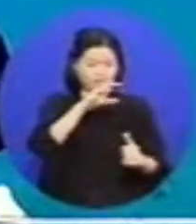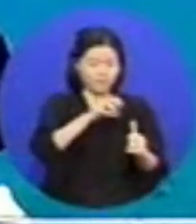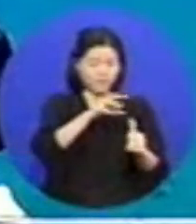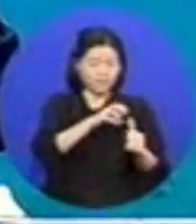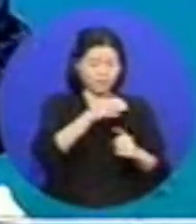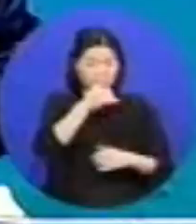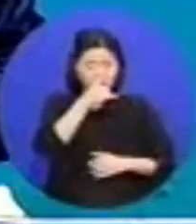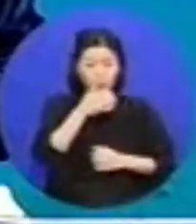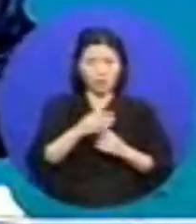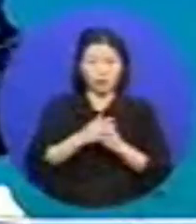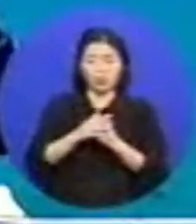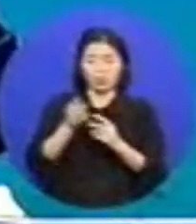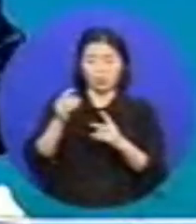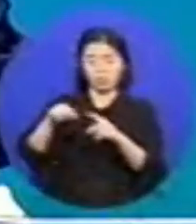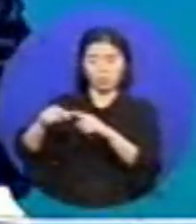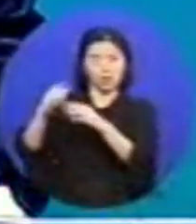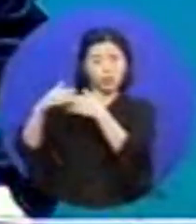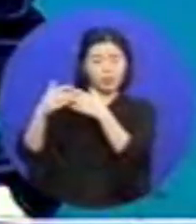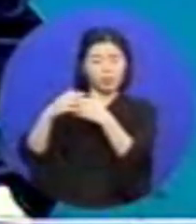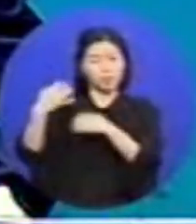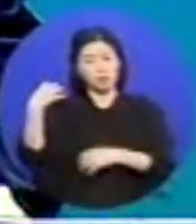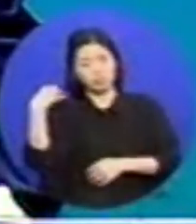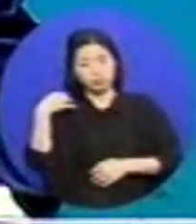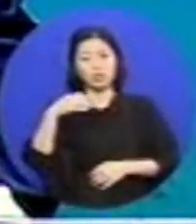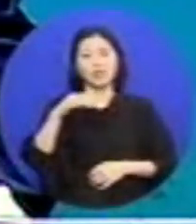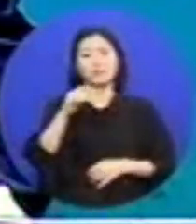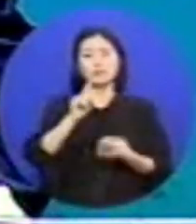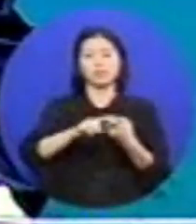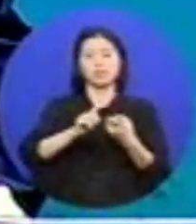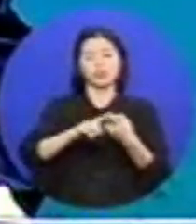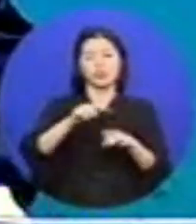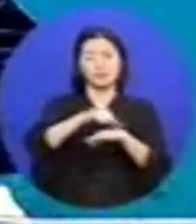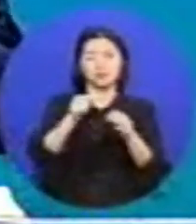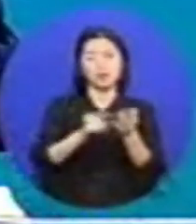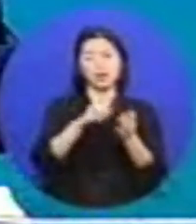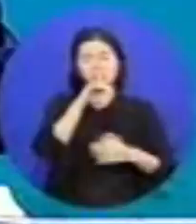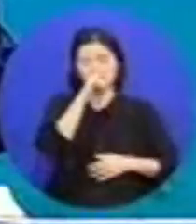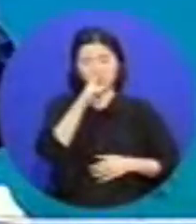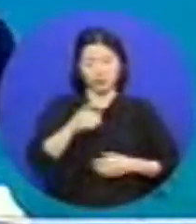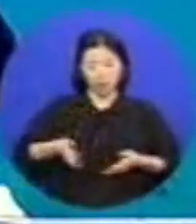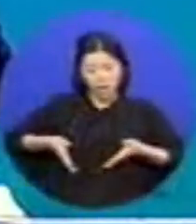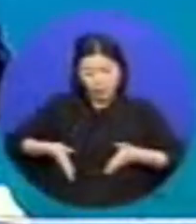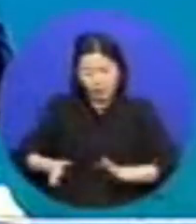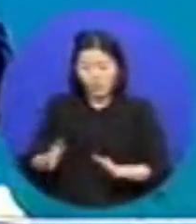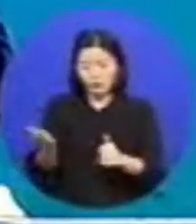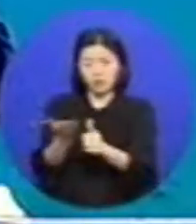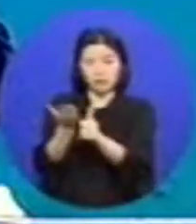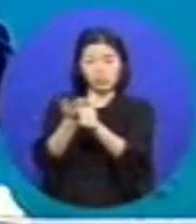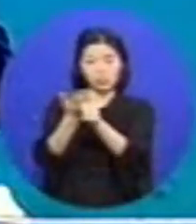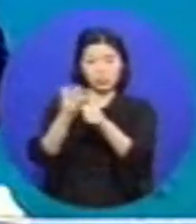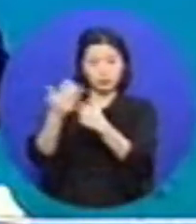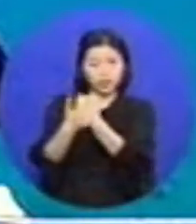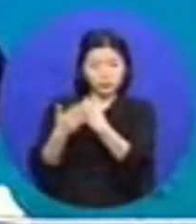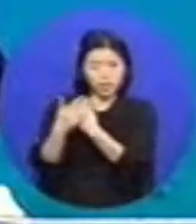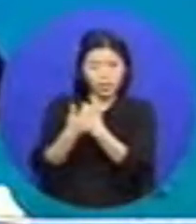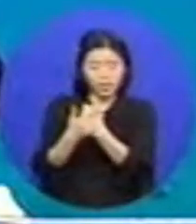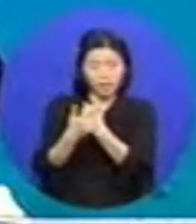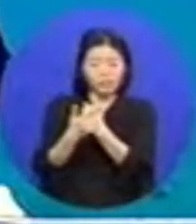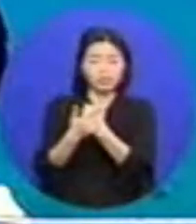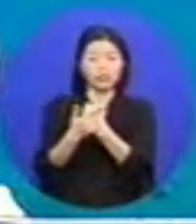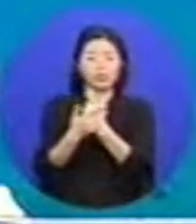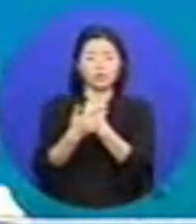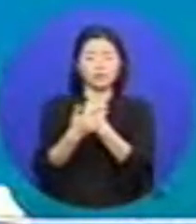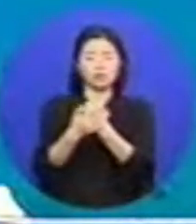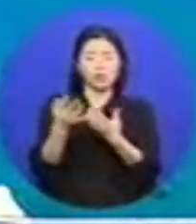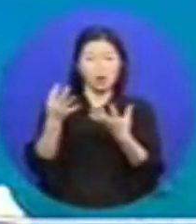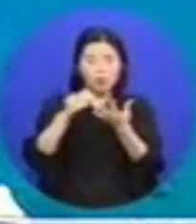부모님에 대해서 부담스럽게 생각하는 거죠. 낳아주고 길러준 은혜 뭐 수도